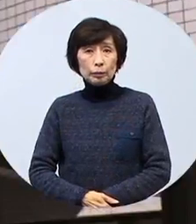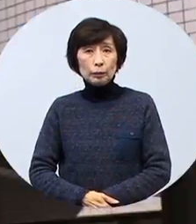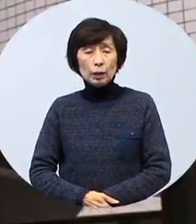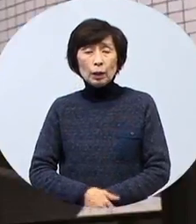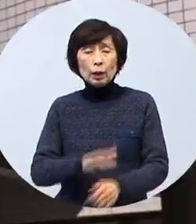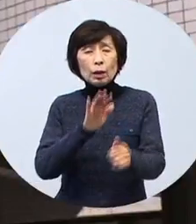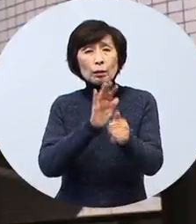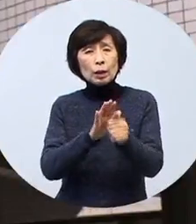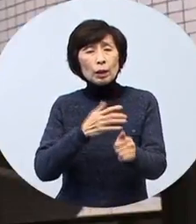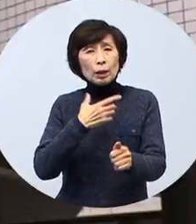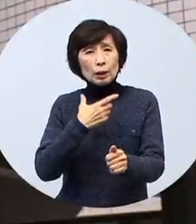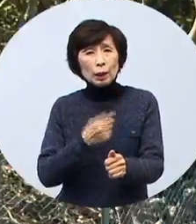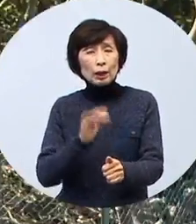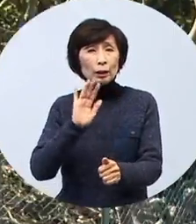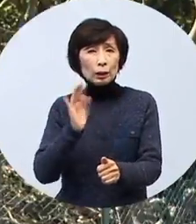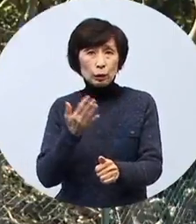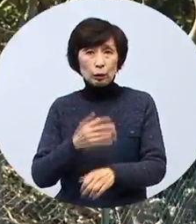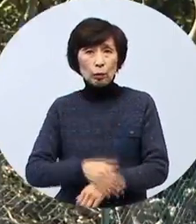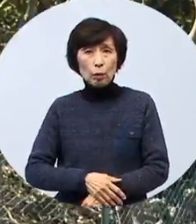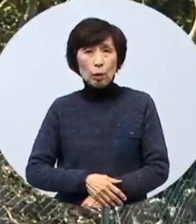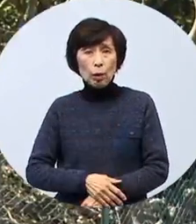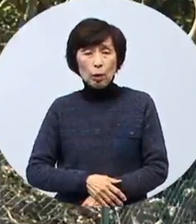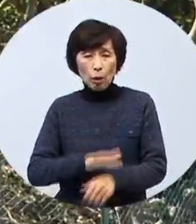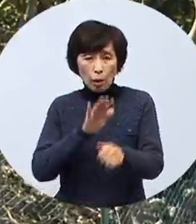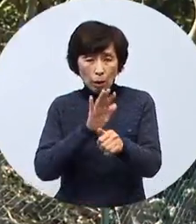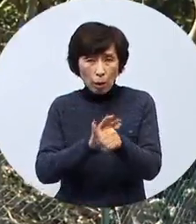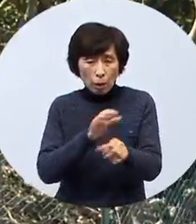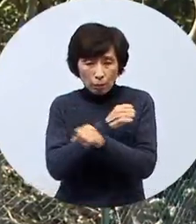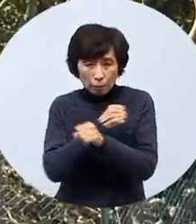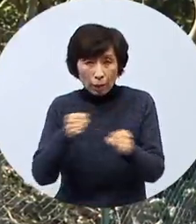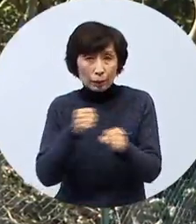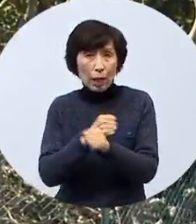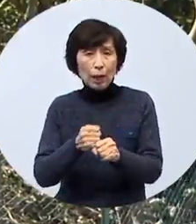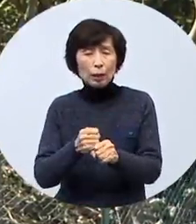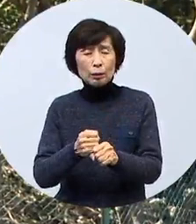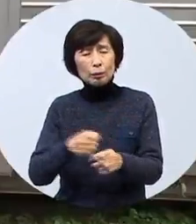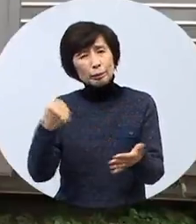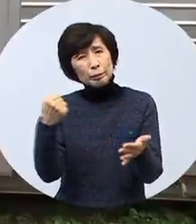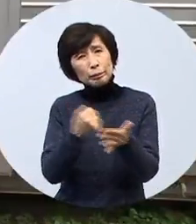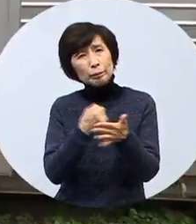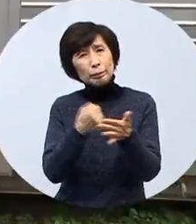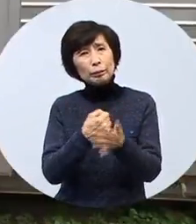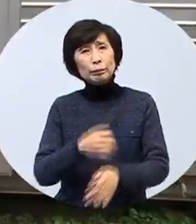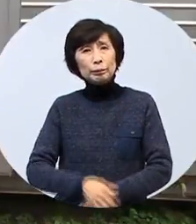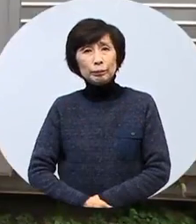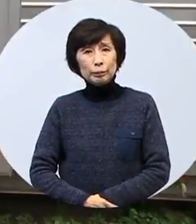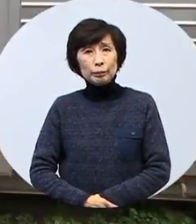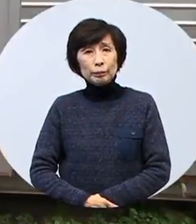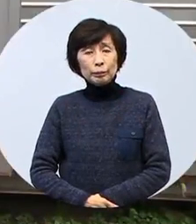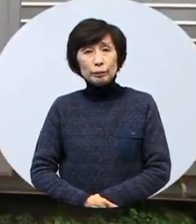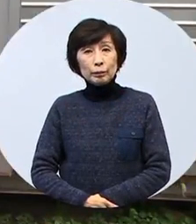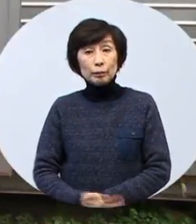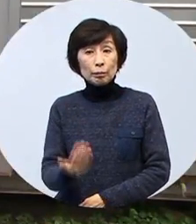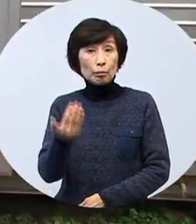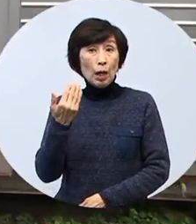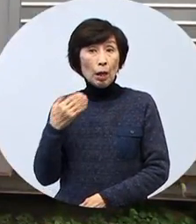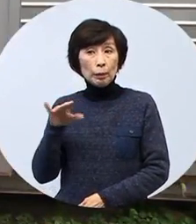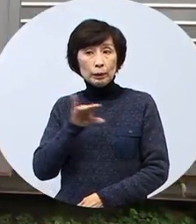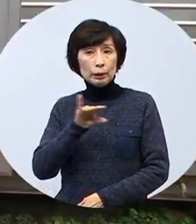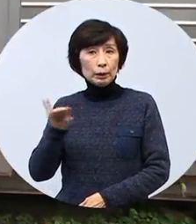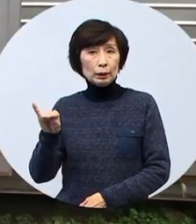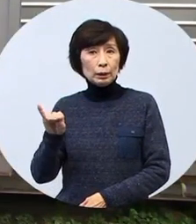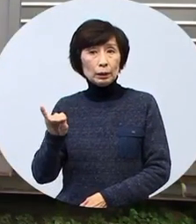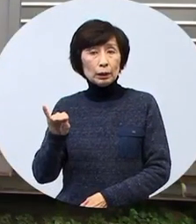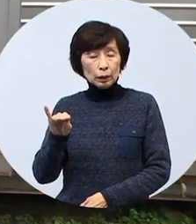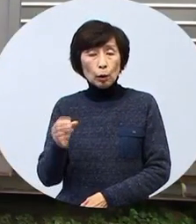助け合う気持ちがあるのに、そのようにできないのは不幸なことです。だから前もって知識として持っ